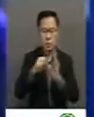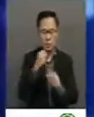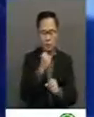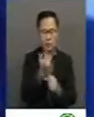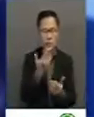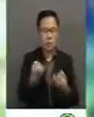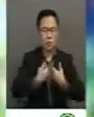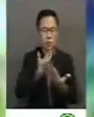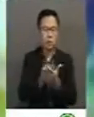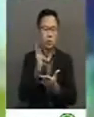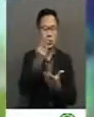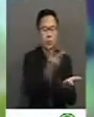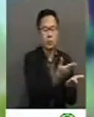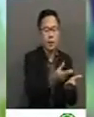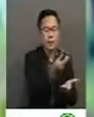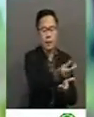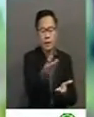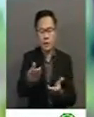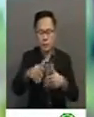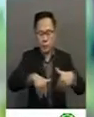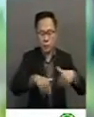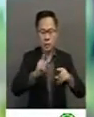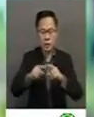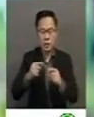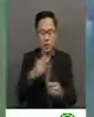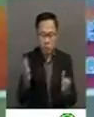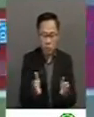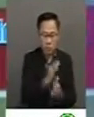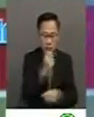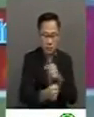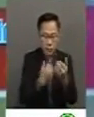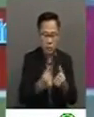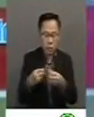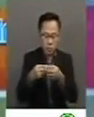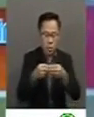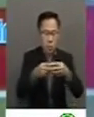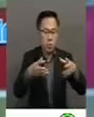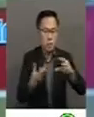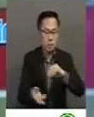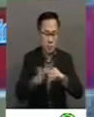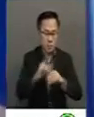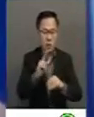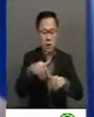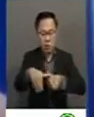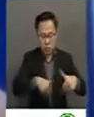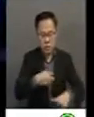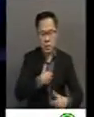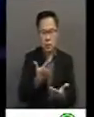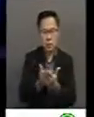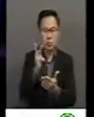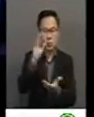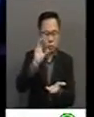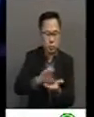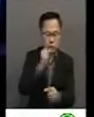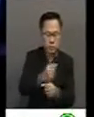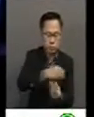ชื่อรายย่อยนะคะบอกว่าตลาดรวมสินเชื่อรายย่อยปีนี้ขยายตัวต่อเนื่องค่ะเป็นไปเพราะว่าความต้องการของประชาชนโดยเฉ